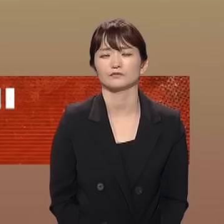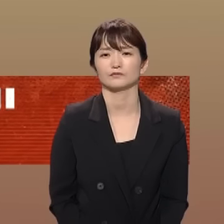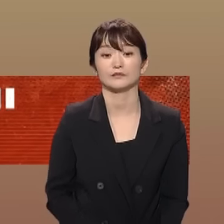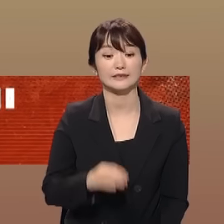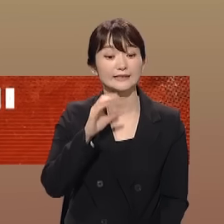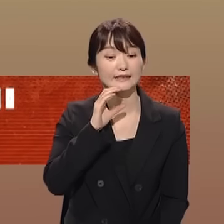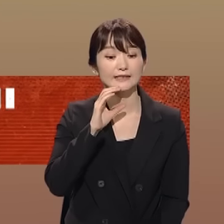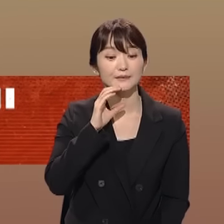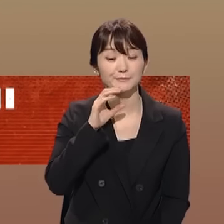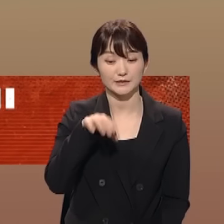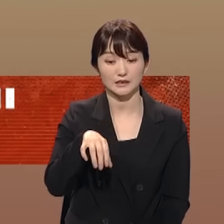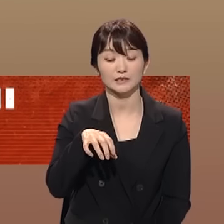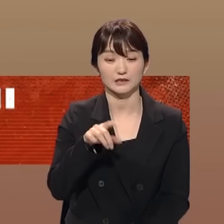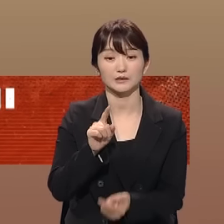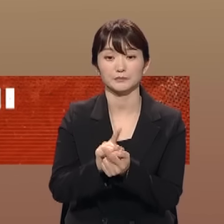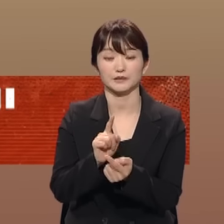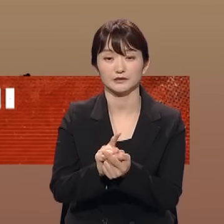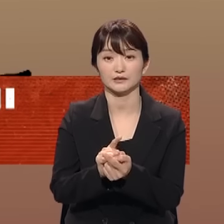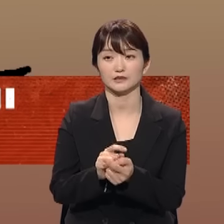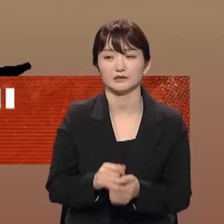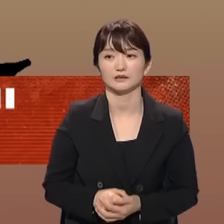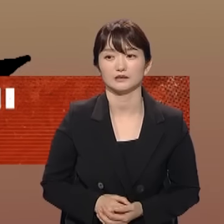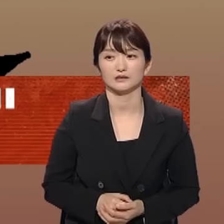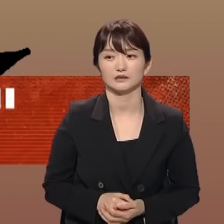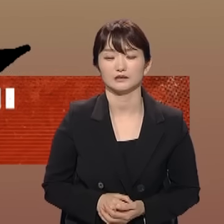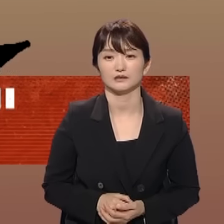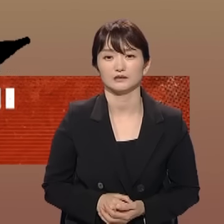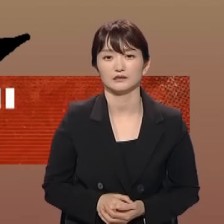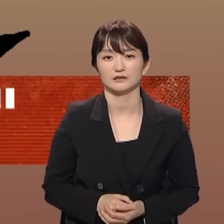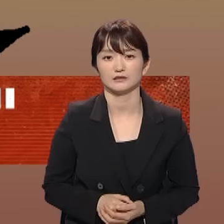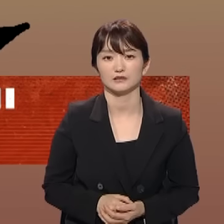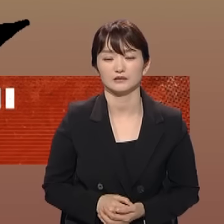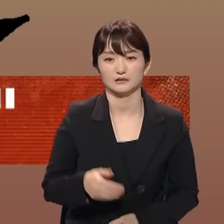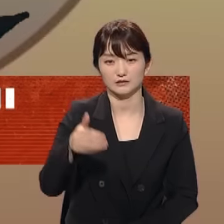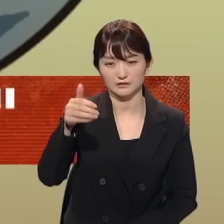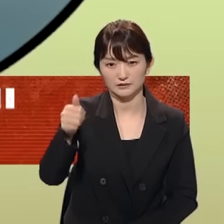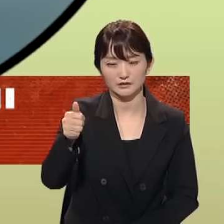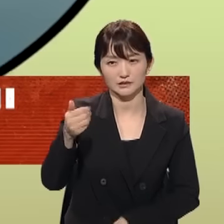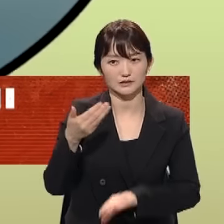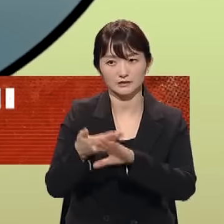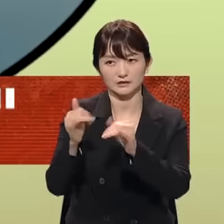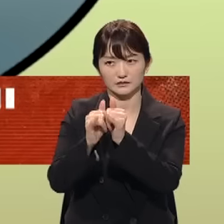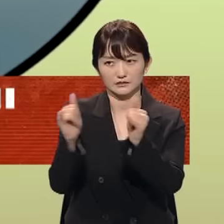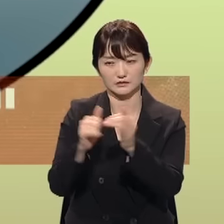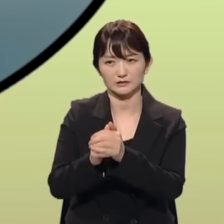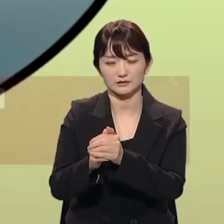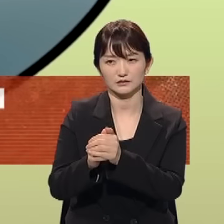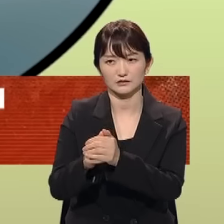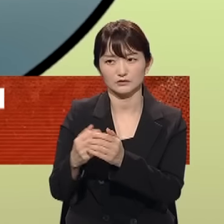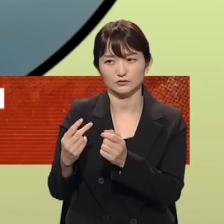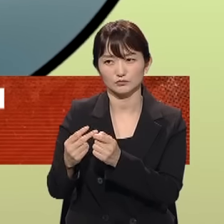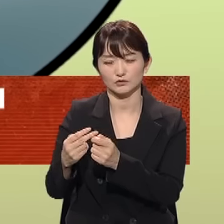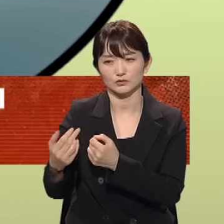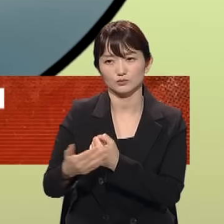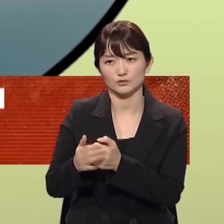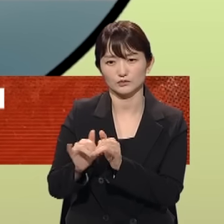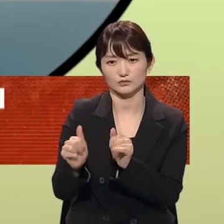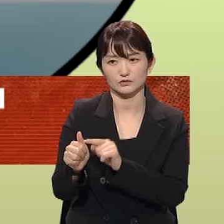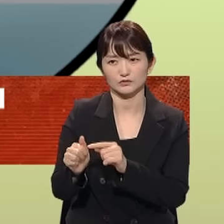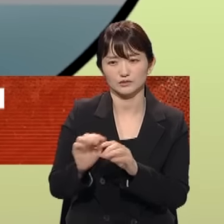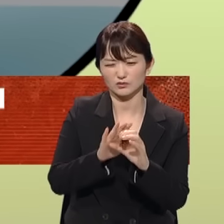카페 사장이니까 예. 그 사장도 다른 사람이 카페 주인이고 바지 사장이었고요. 코로나 시작하고 장사가 안 되니까 그나마